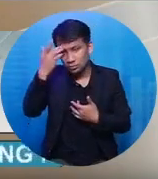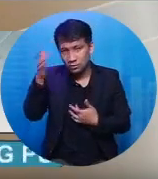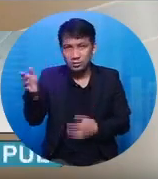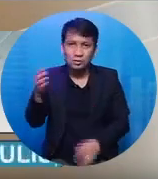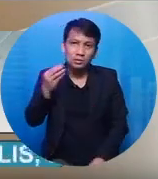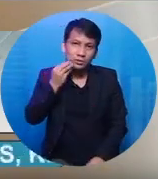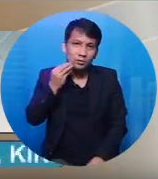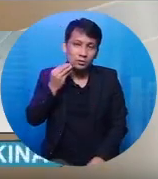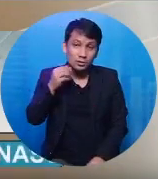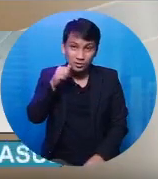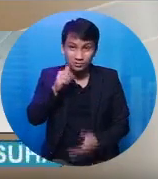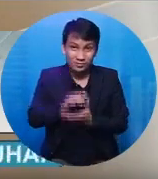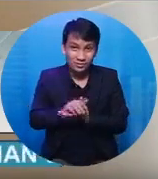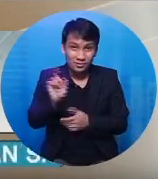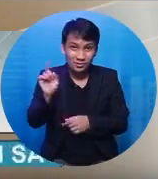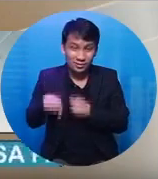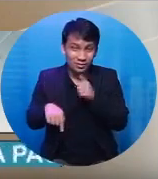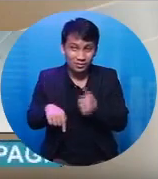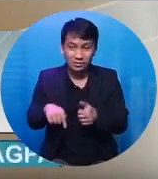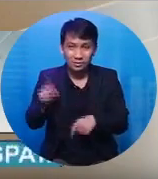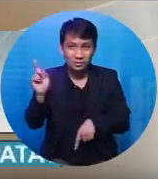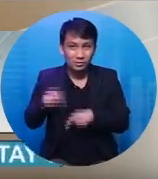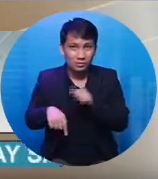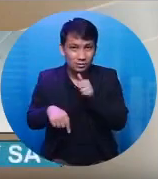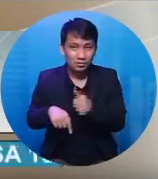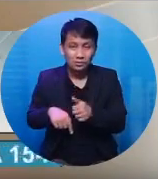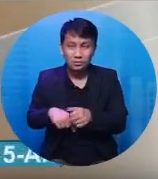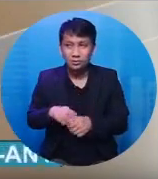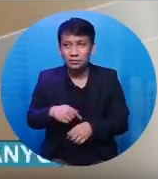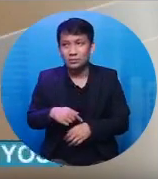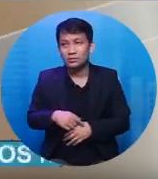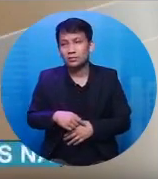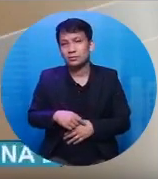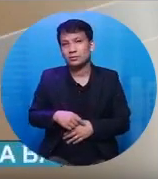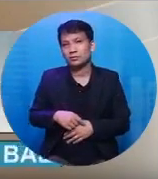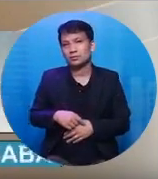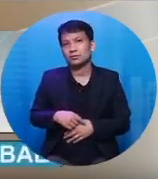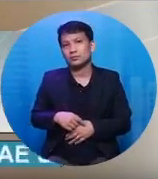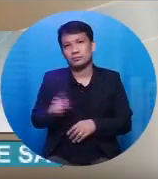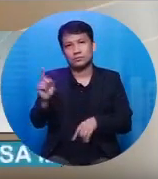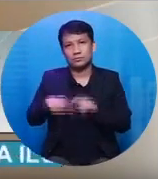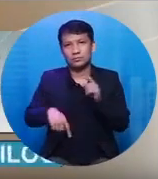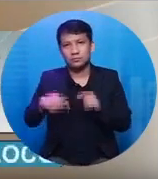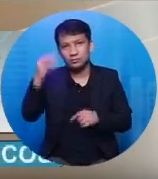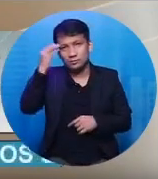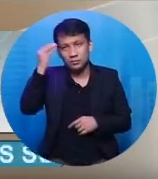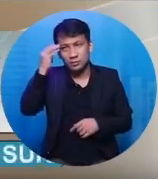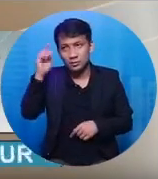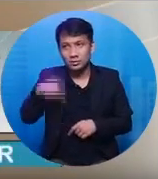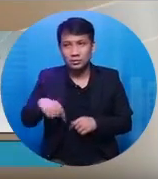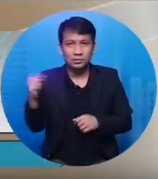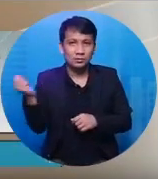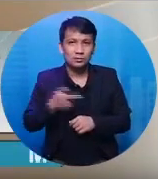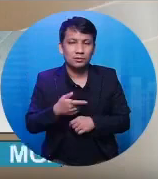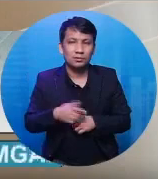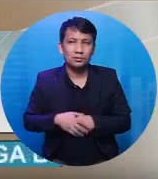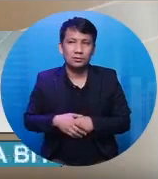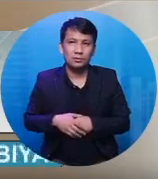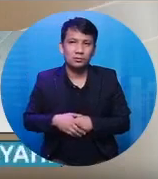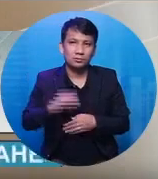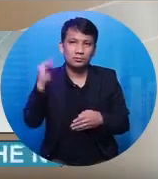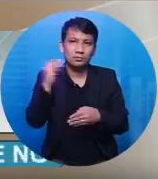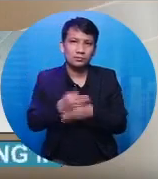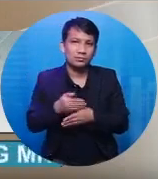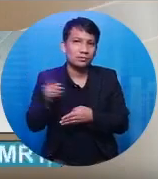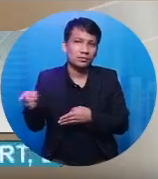Mrs. Kaya ang ano niyan, hindi na masyadong ang yung pag-iisip, hindi ganun kano. Kaya lahat ng pera, lahat ng nag-lockdown, sa